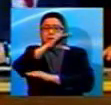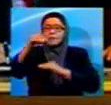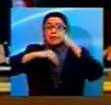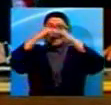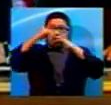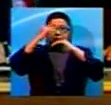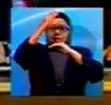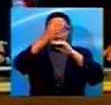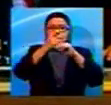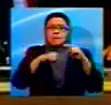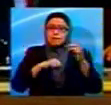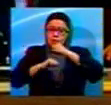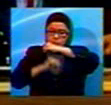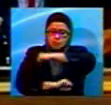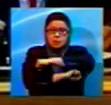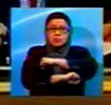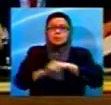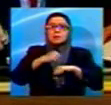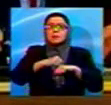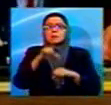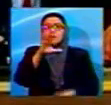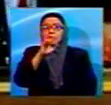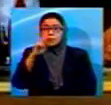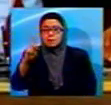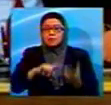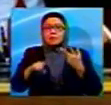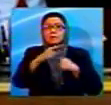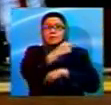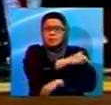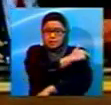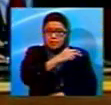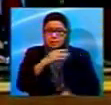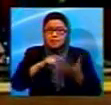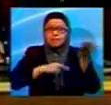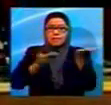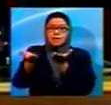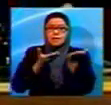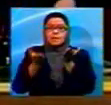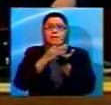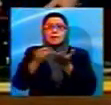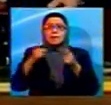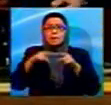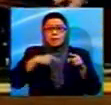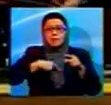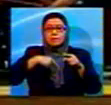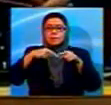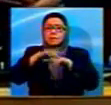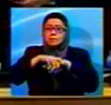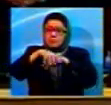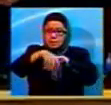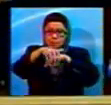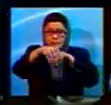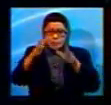hospitaliti sumber asli perkhidmatan kewangan Islam dan pertanian juga bersetuju mengkaji semula peruntukan